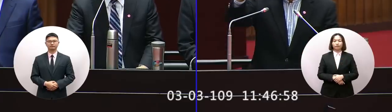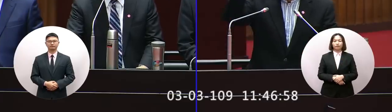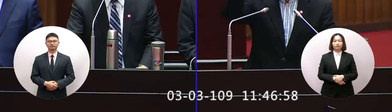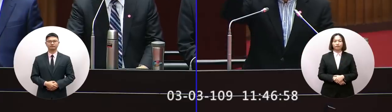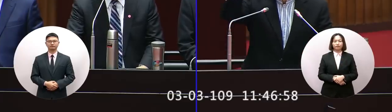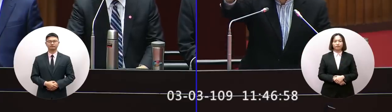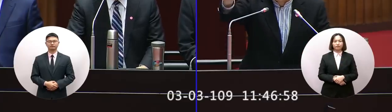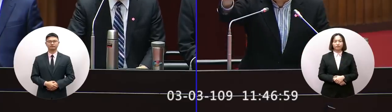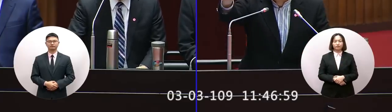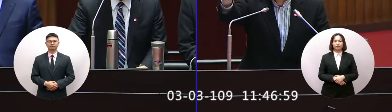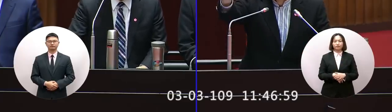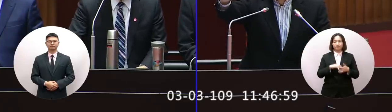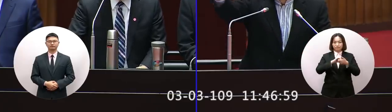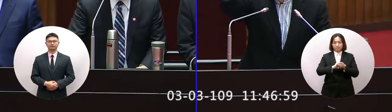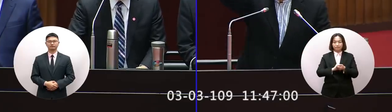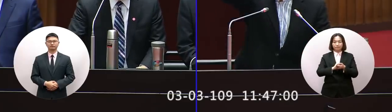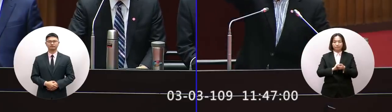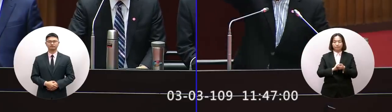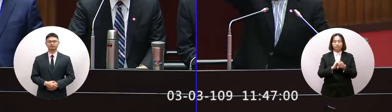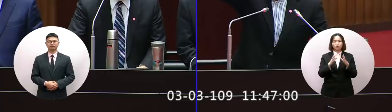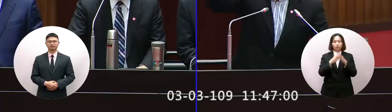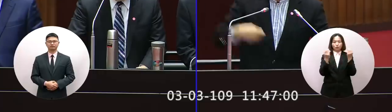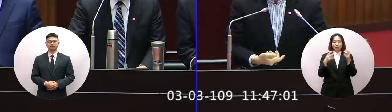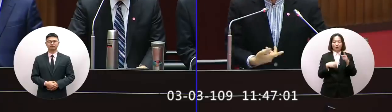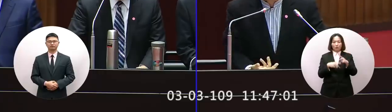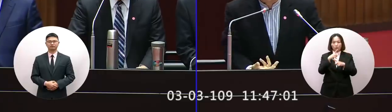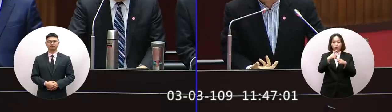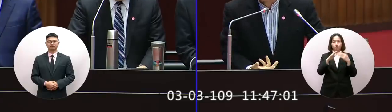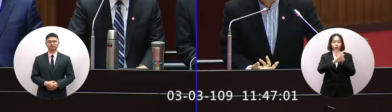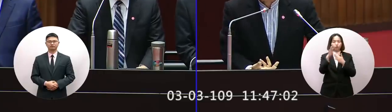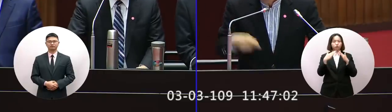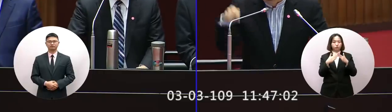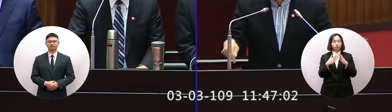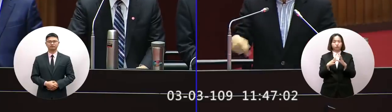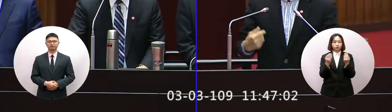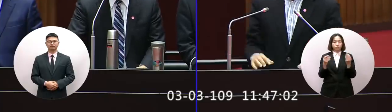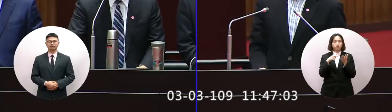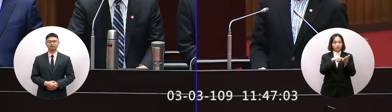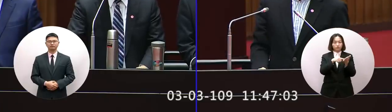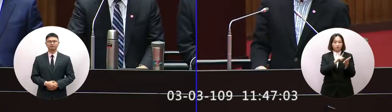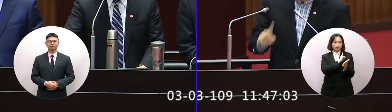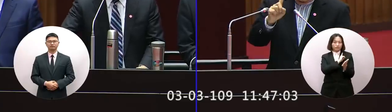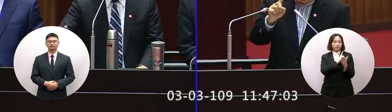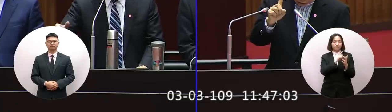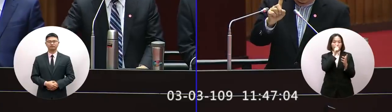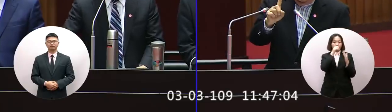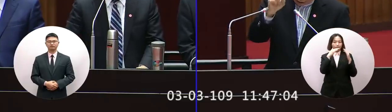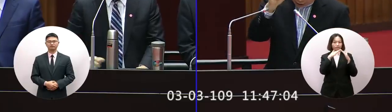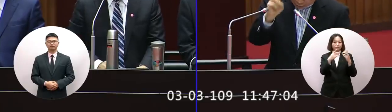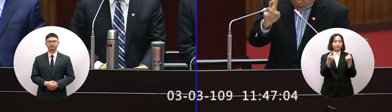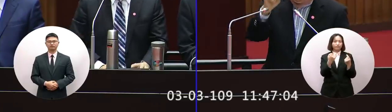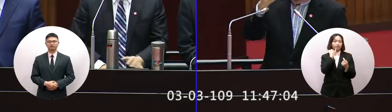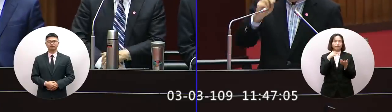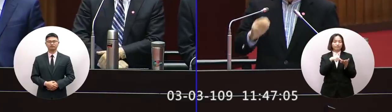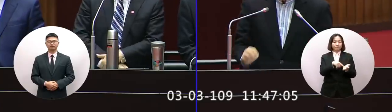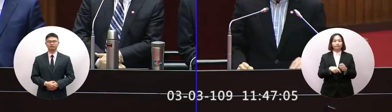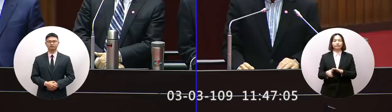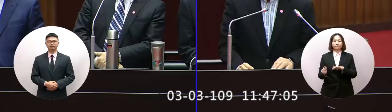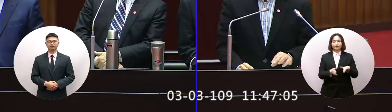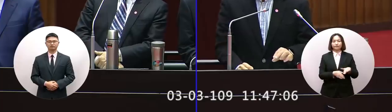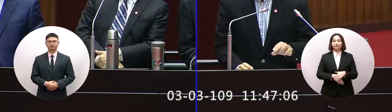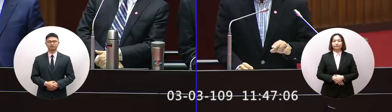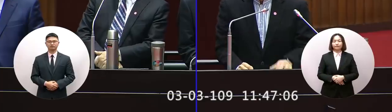所以確定不要異地才給對不對當地可以給好這個很重要第二個